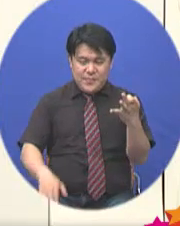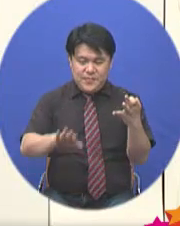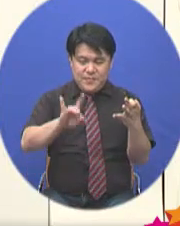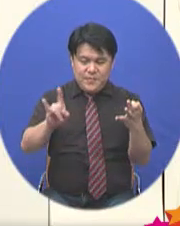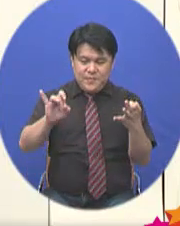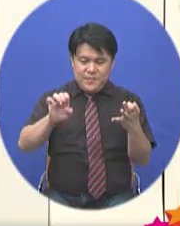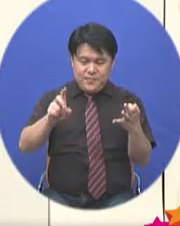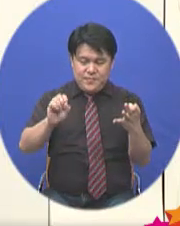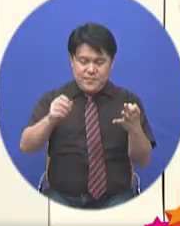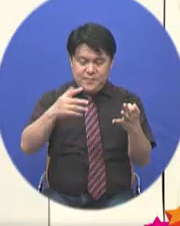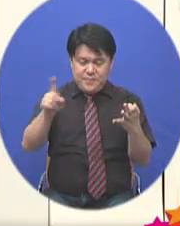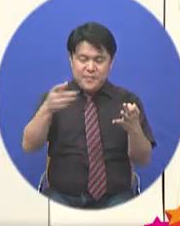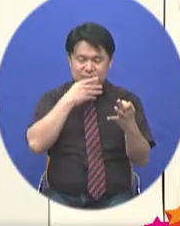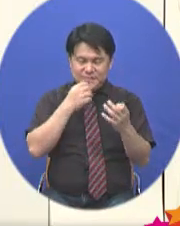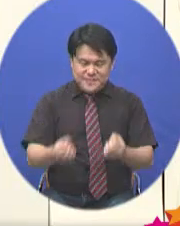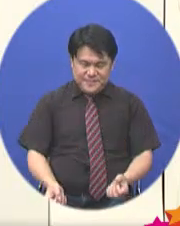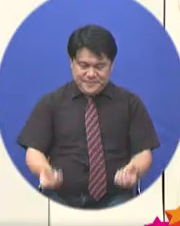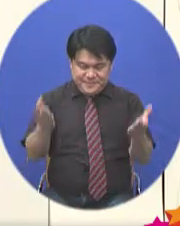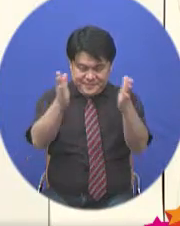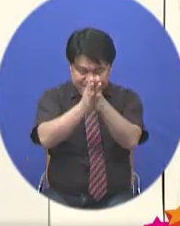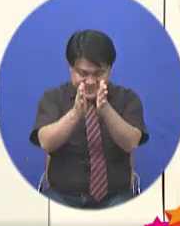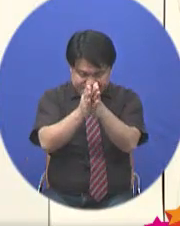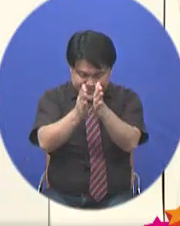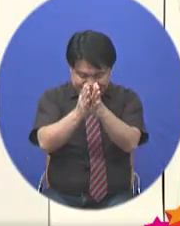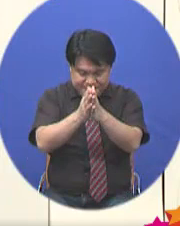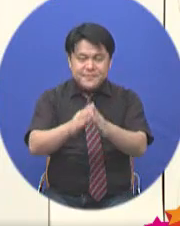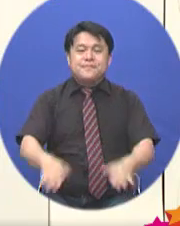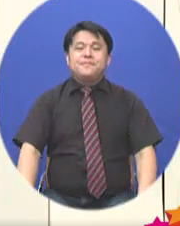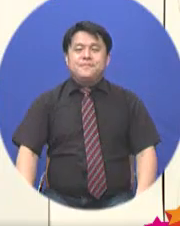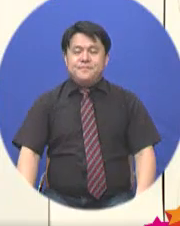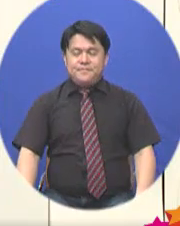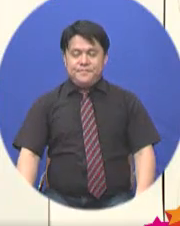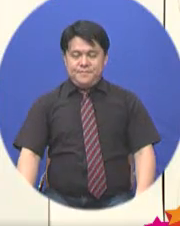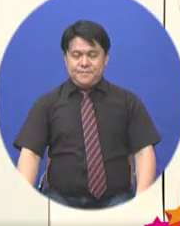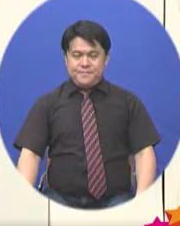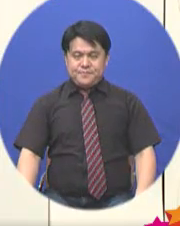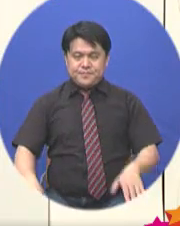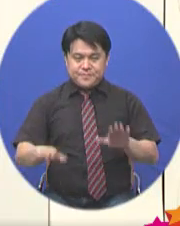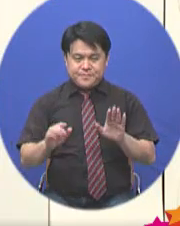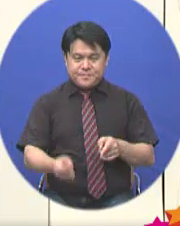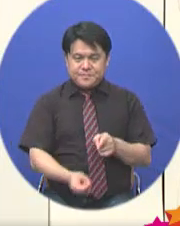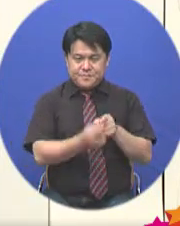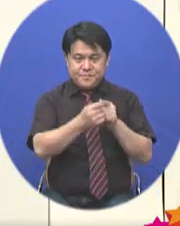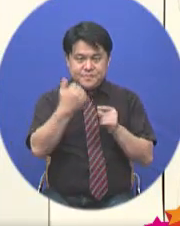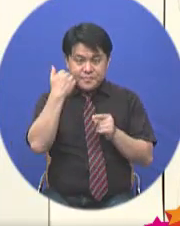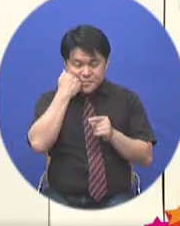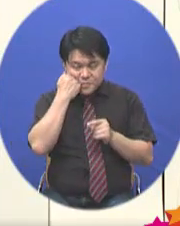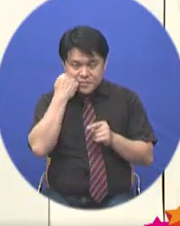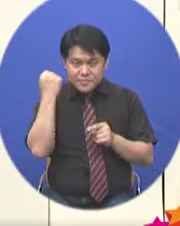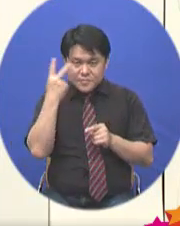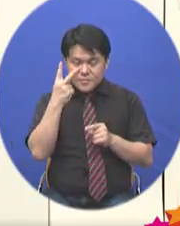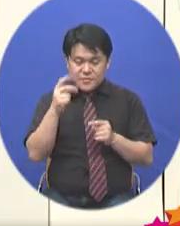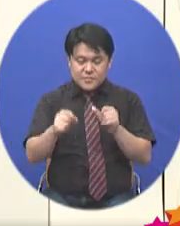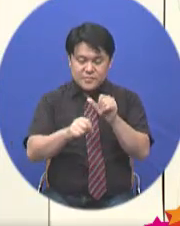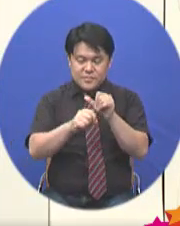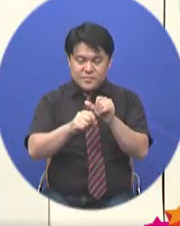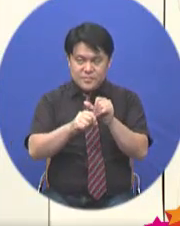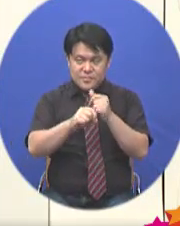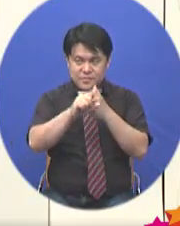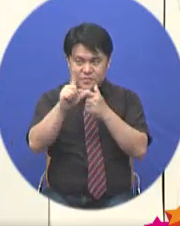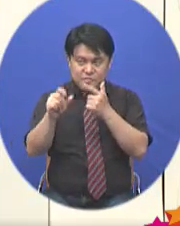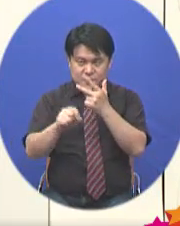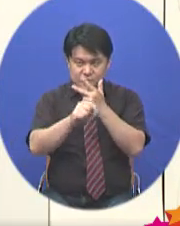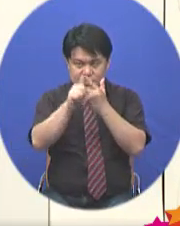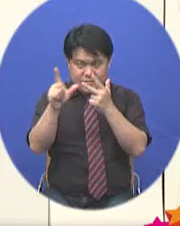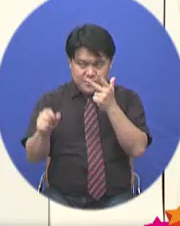14번 배명자님 축하드립니다. 네, 배명자님이시군요. 네. 오늘의 장원이면서 그렇죠. 5월